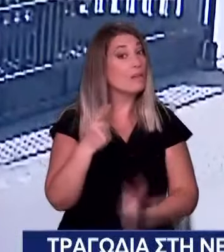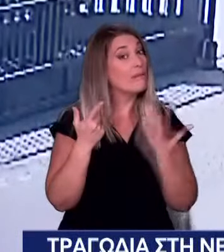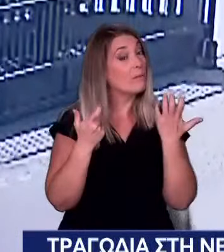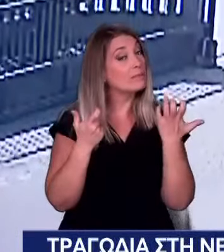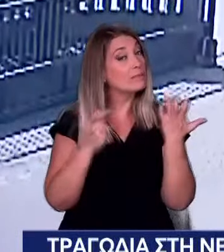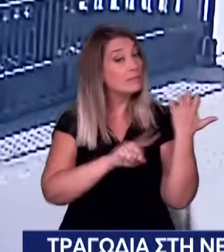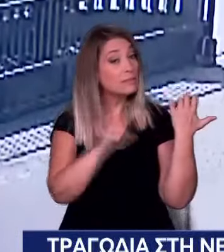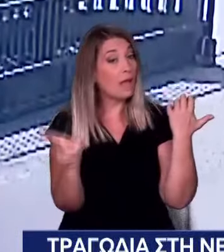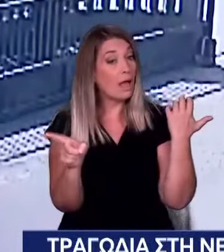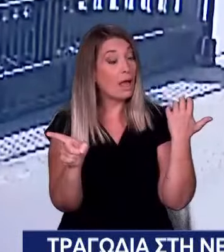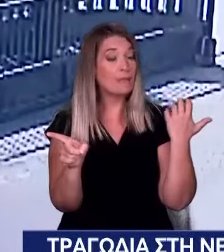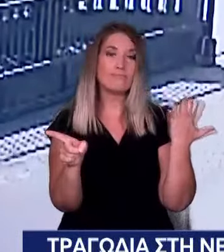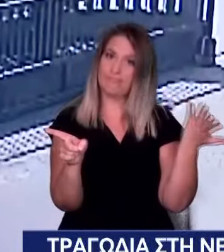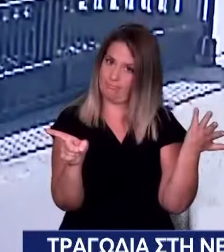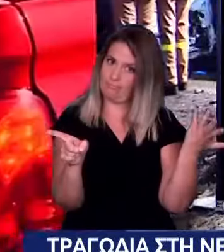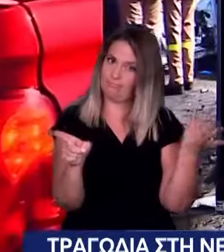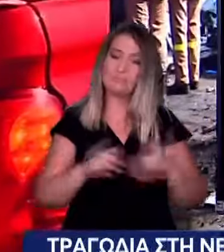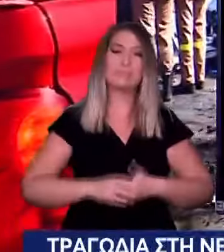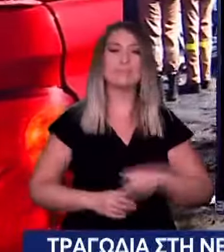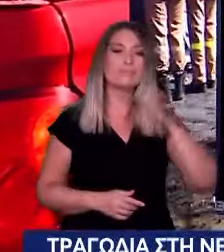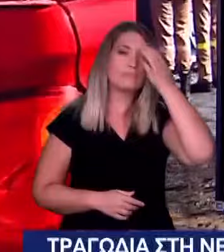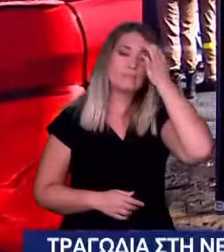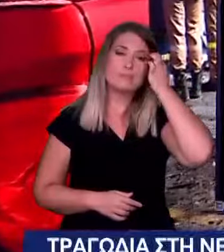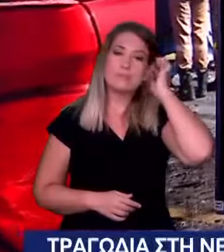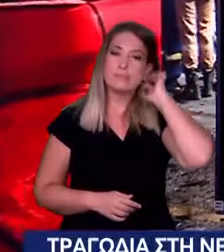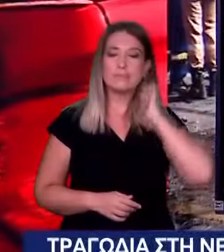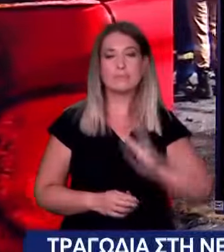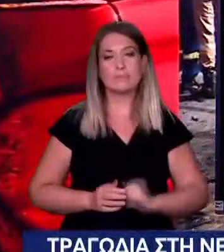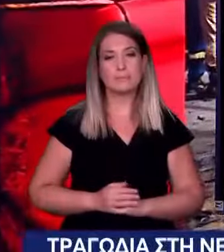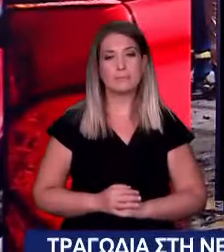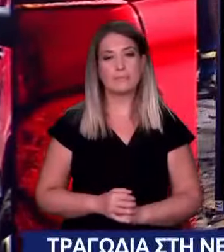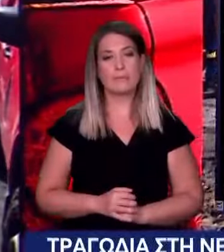170 χιλιόμετρα. Και λίγο πιο κάτω